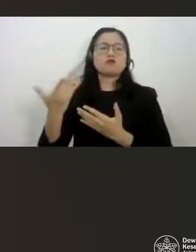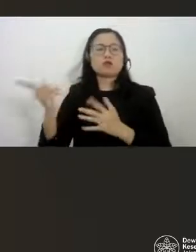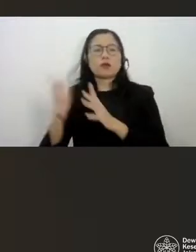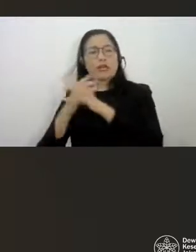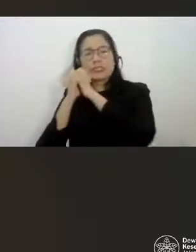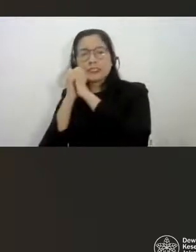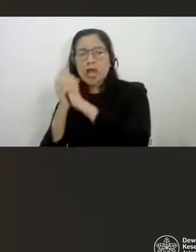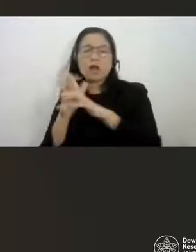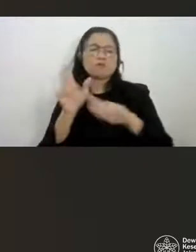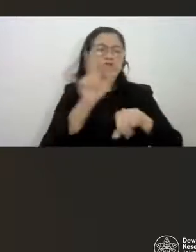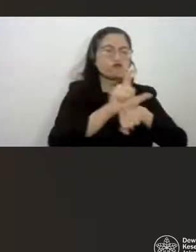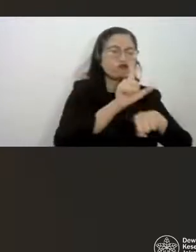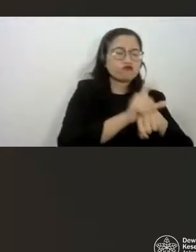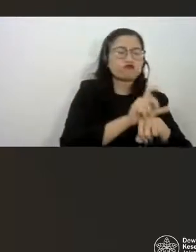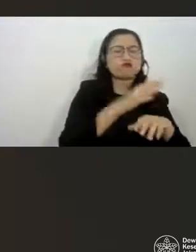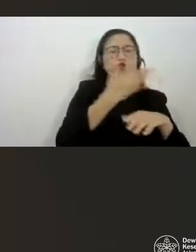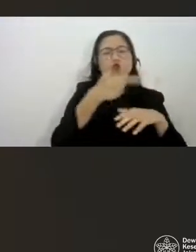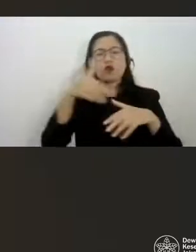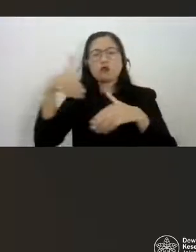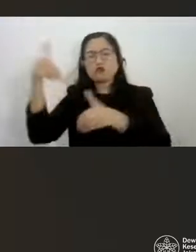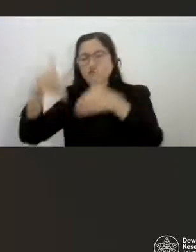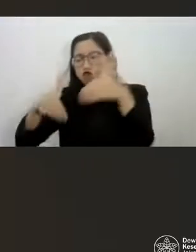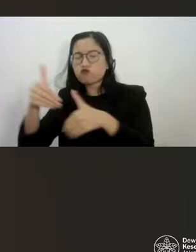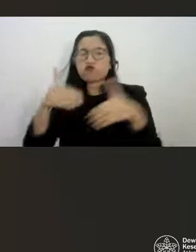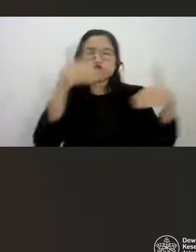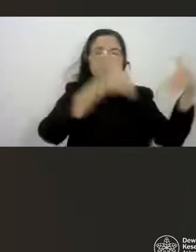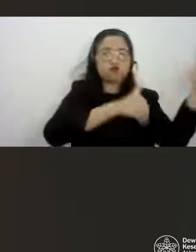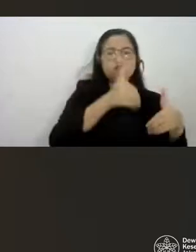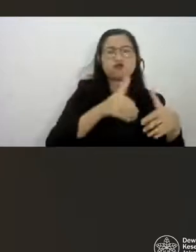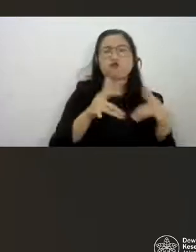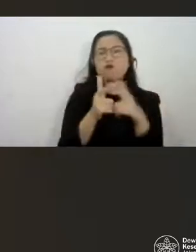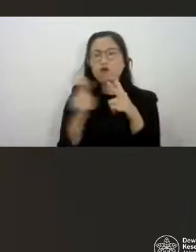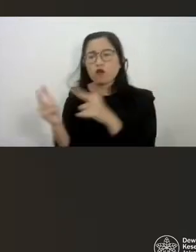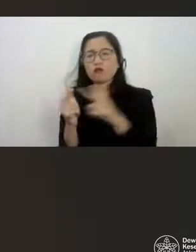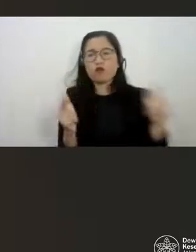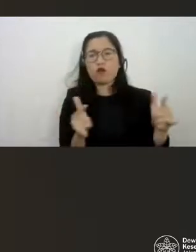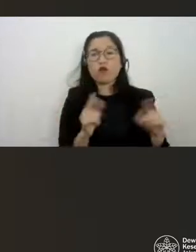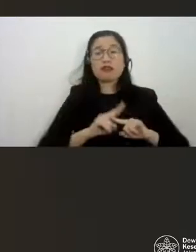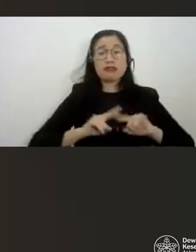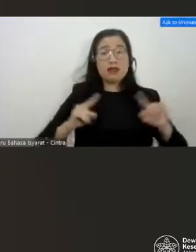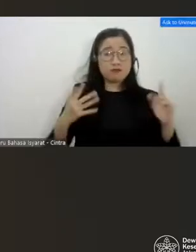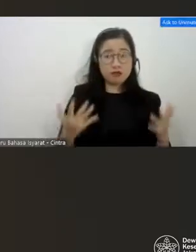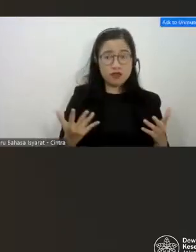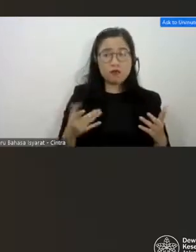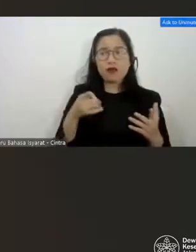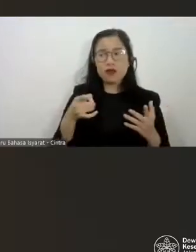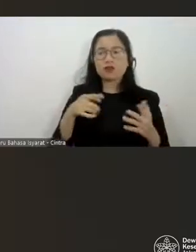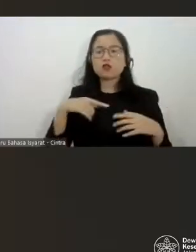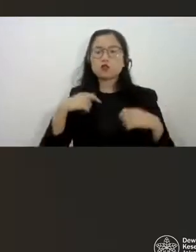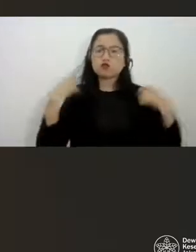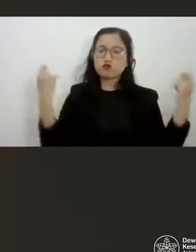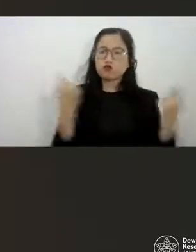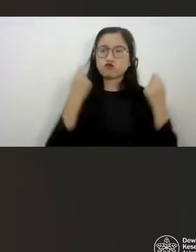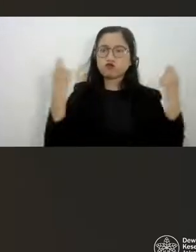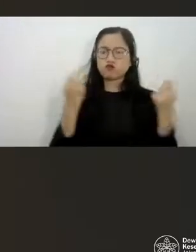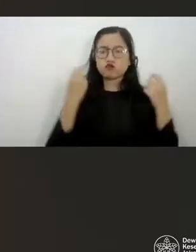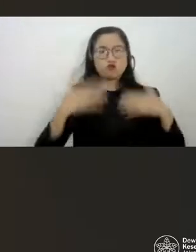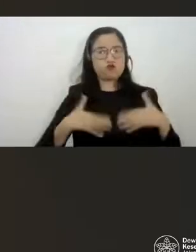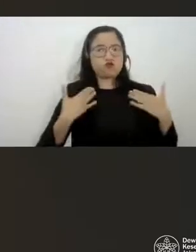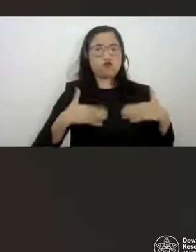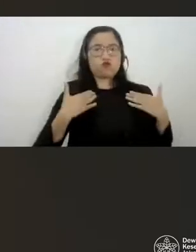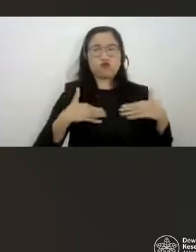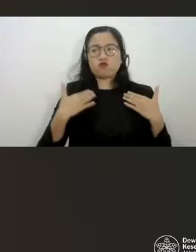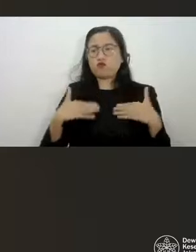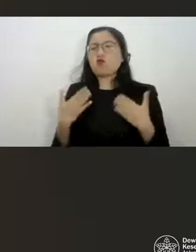mana-mana, apalagi ketika perayaan hari-hari besar agama. Akan tetapi, kesemarakan atau kehebohan beragama